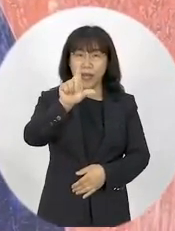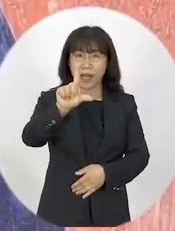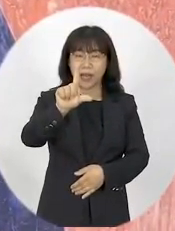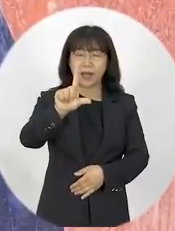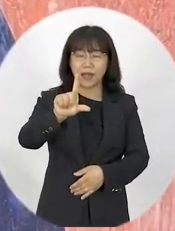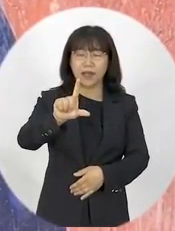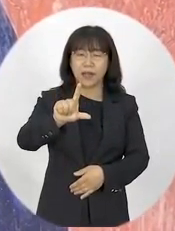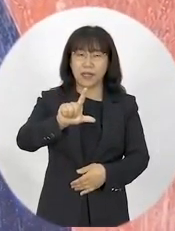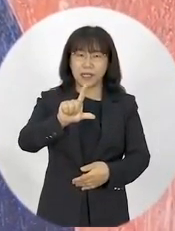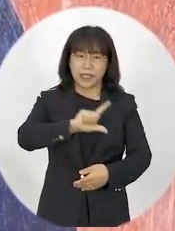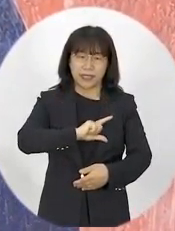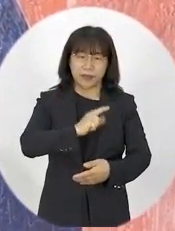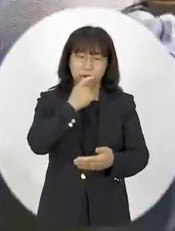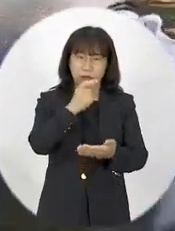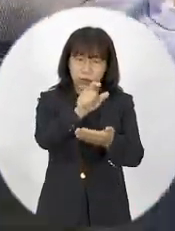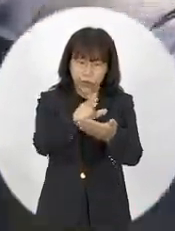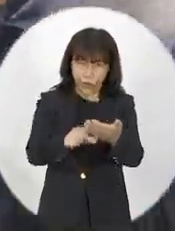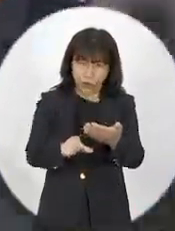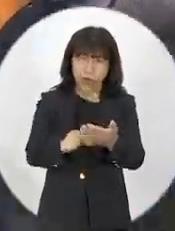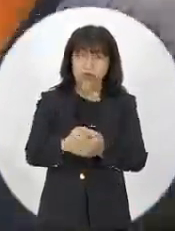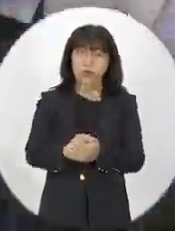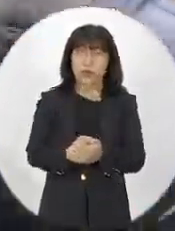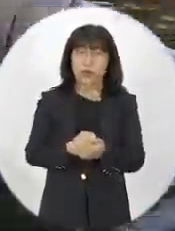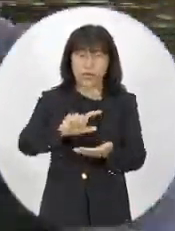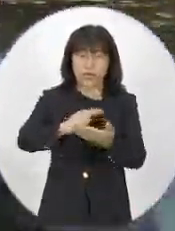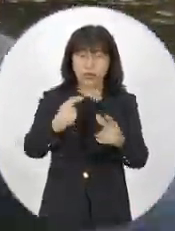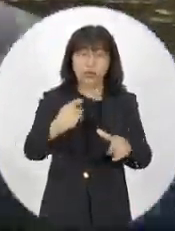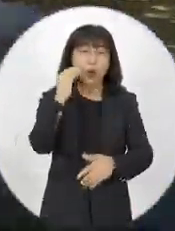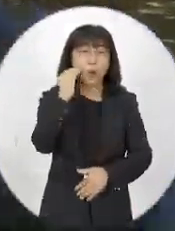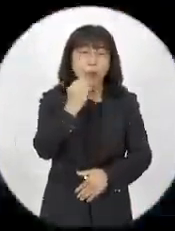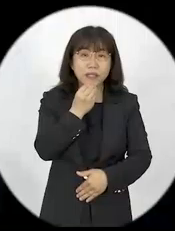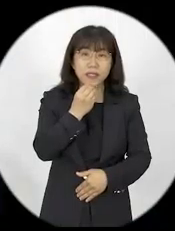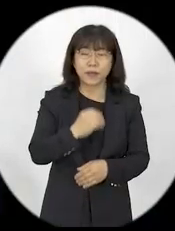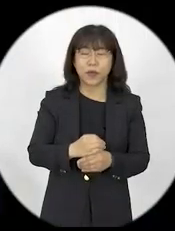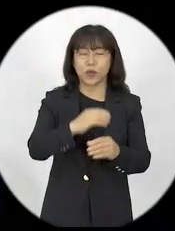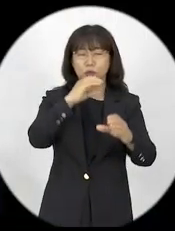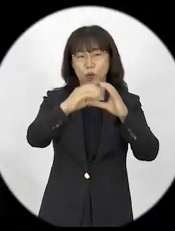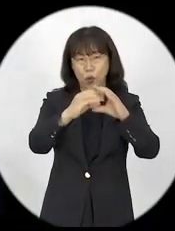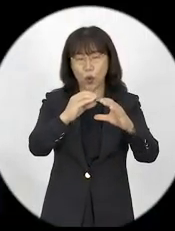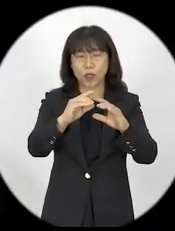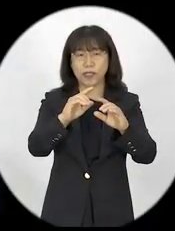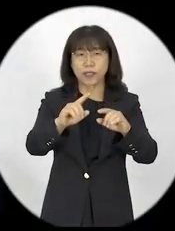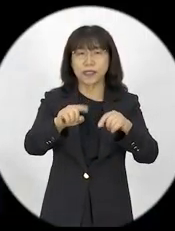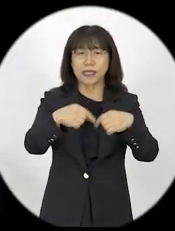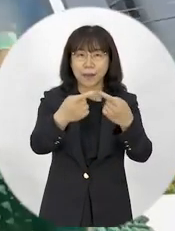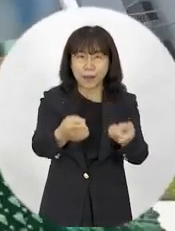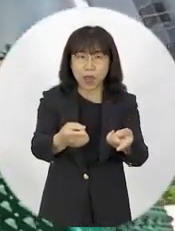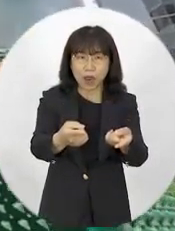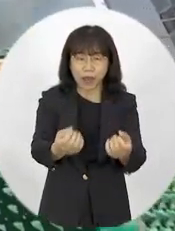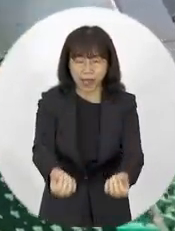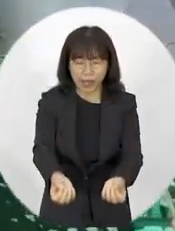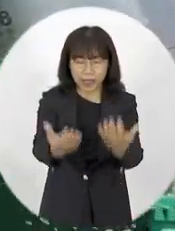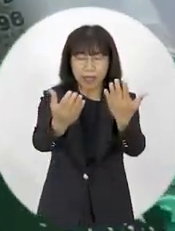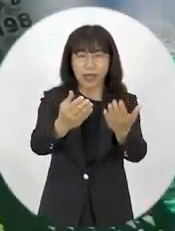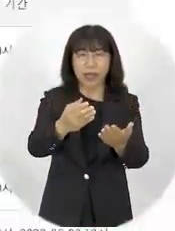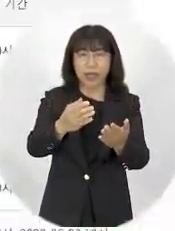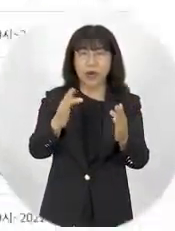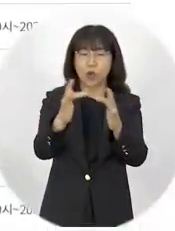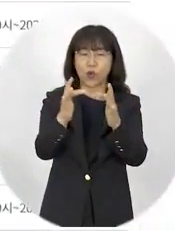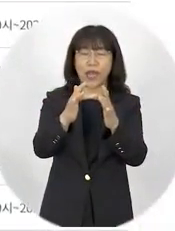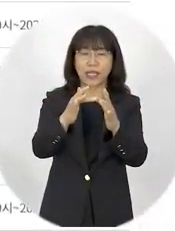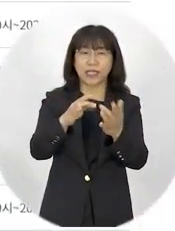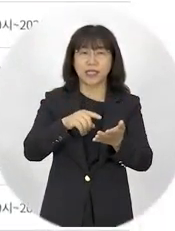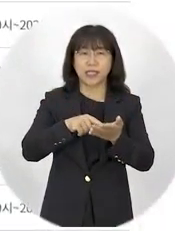기재된 참가신청서와 개인정보 수집 이용 동의서 를 강서고 홈페이지 소통과 참여 행사 접수로